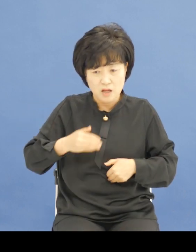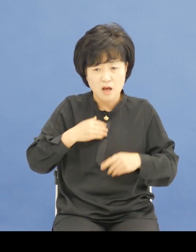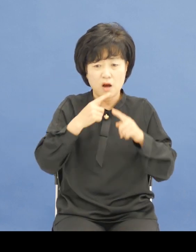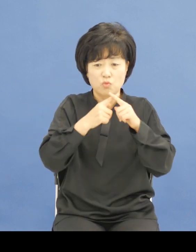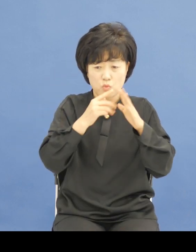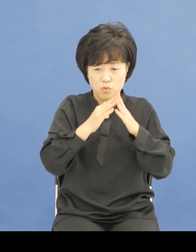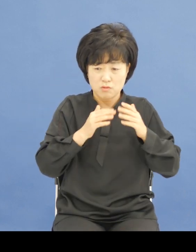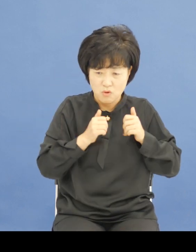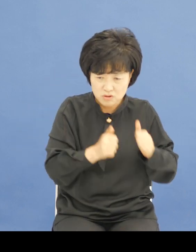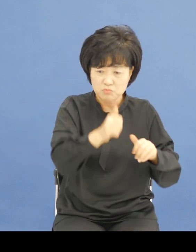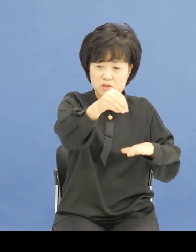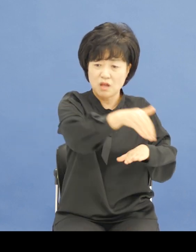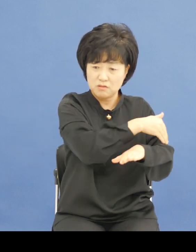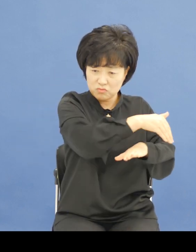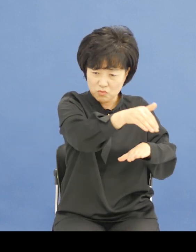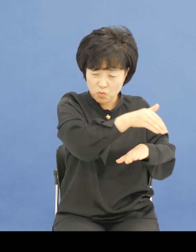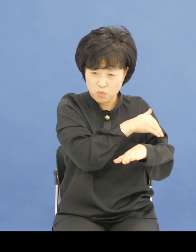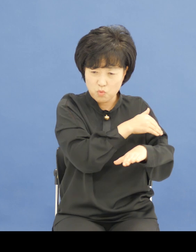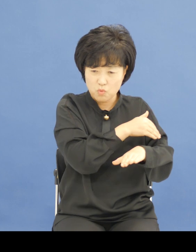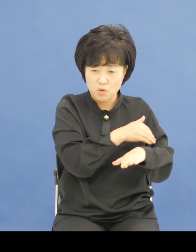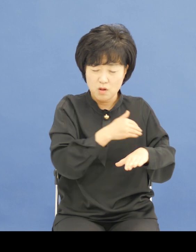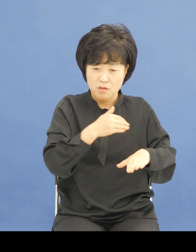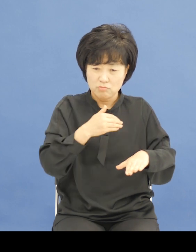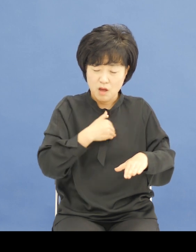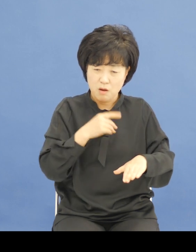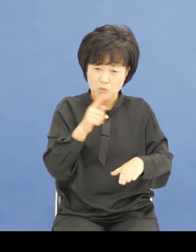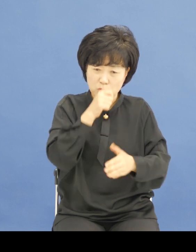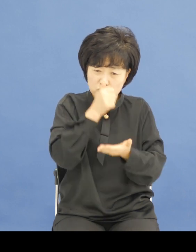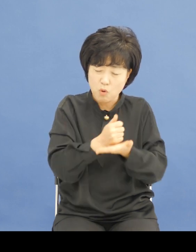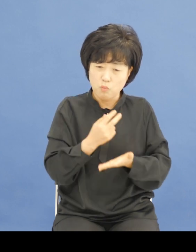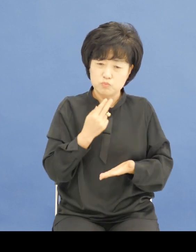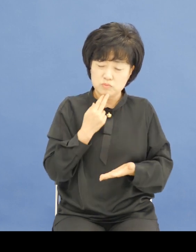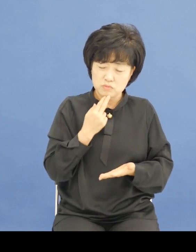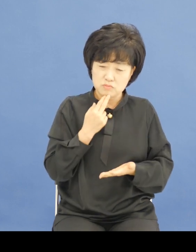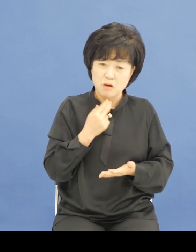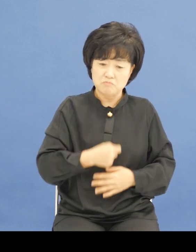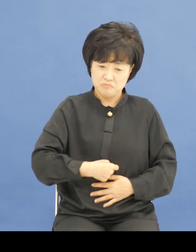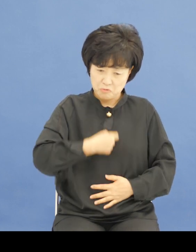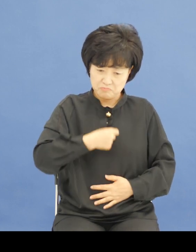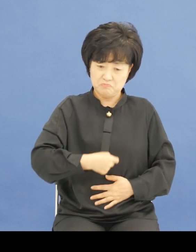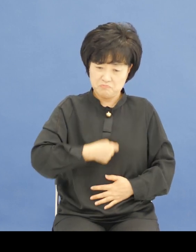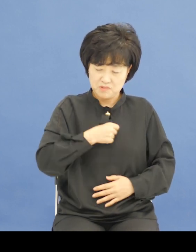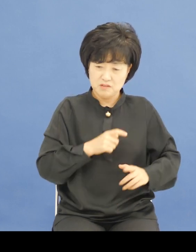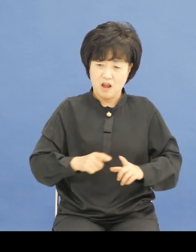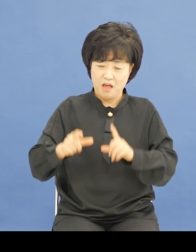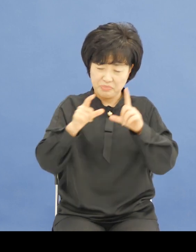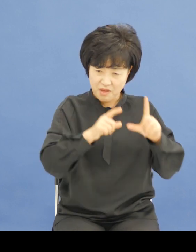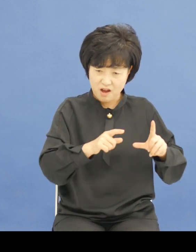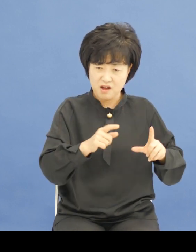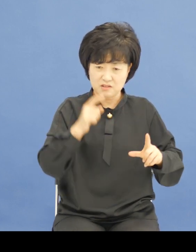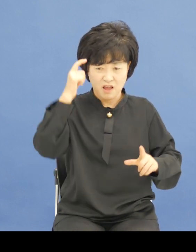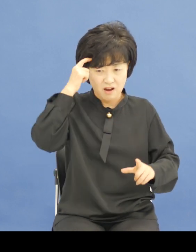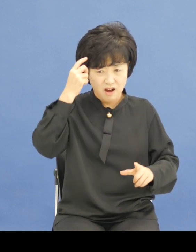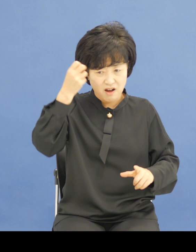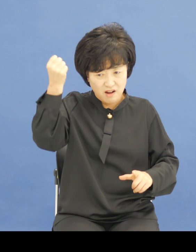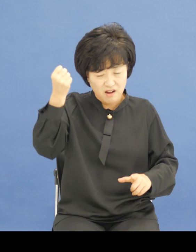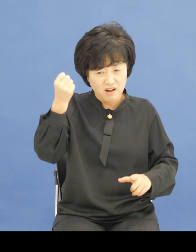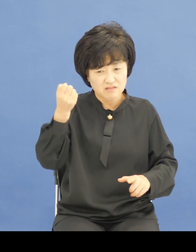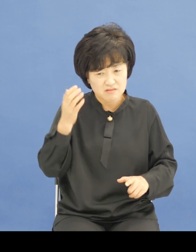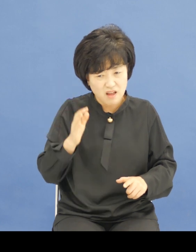또 정의롭게 살았다고 나는 생각을 했는데 내 영혼은 요단강에